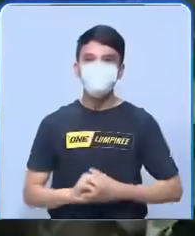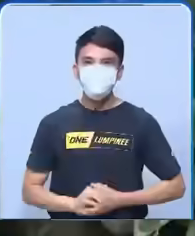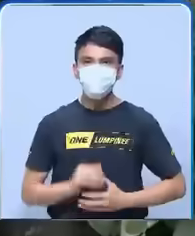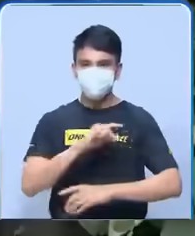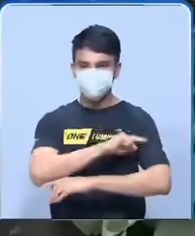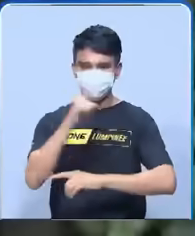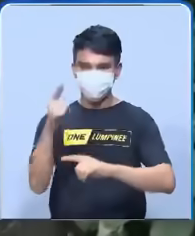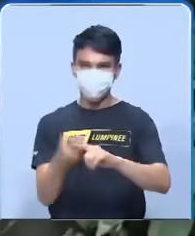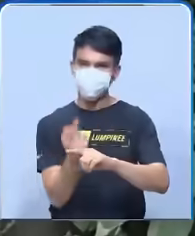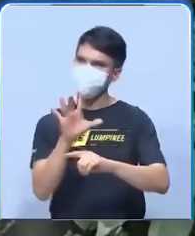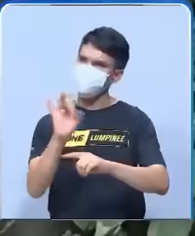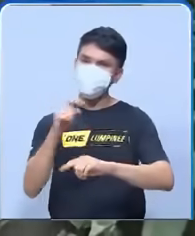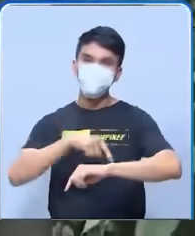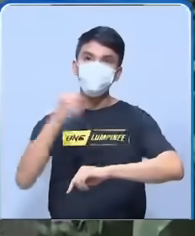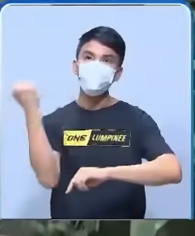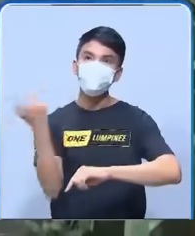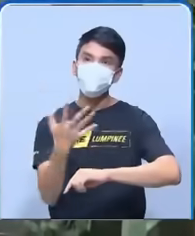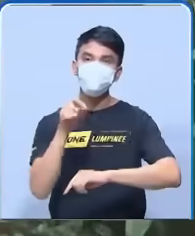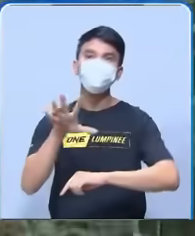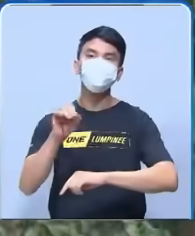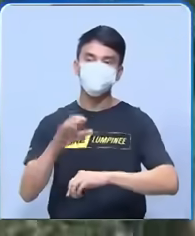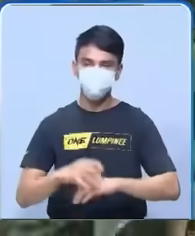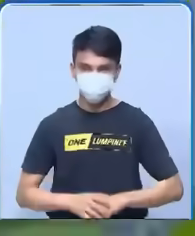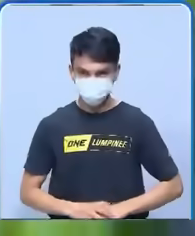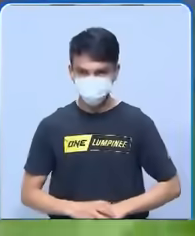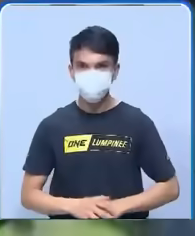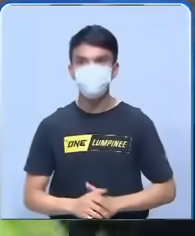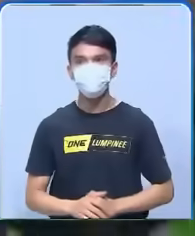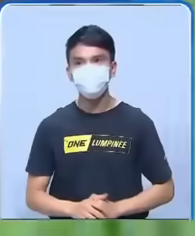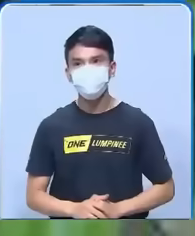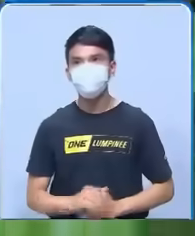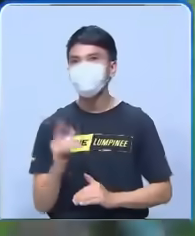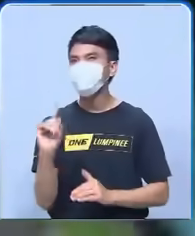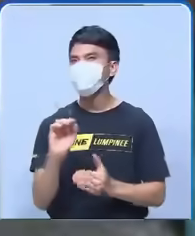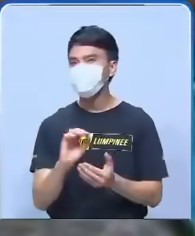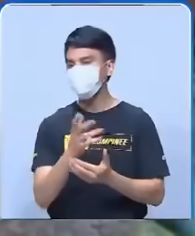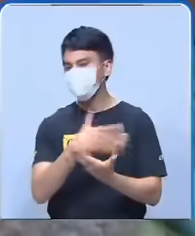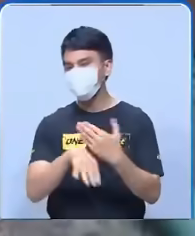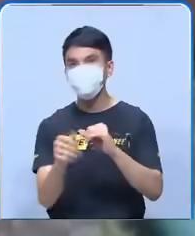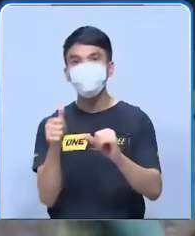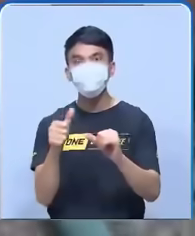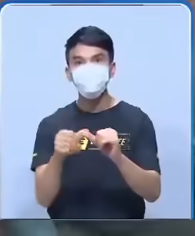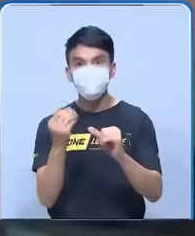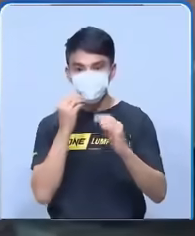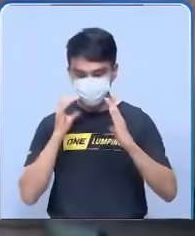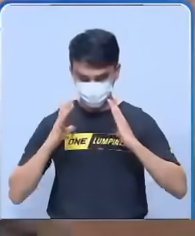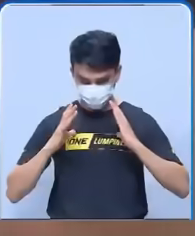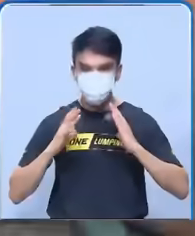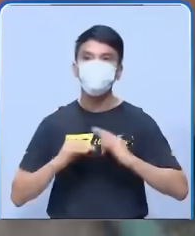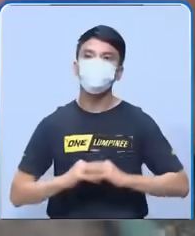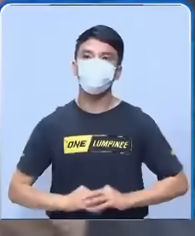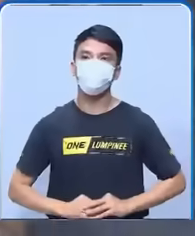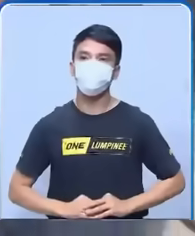งหาคมประมาณสัก 3:50 นาทีจากนั้นค่ะโหลนเซเว่นหนีมากบดานอยู่ที่บ้านหลังนี้เจ้าหน้า